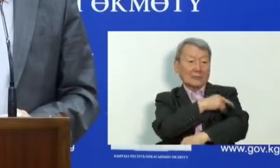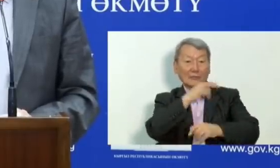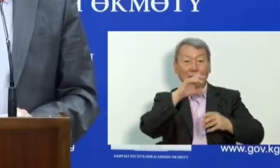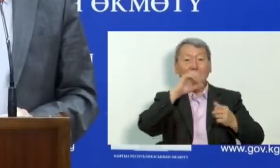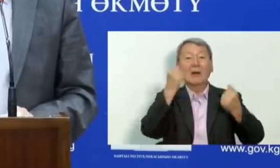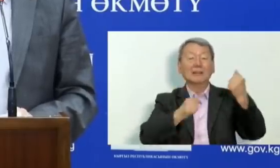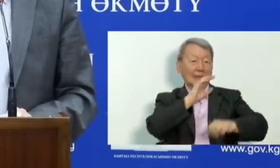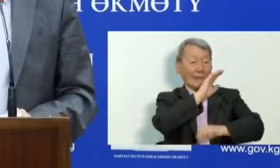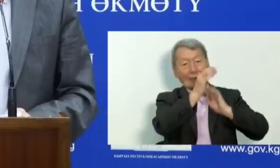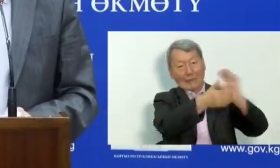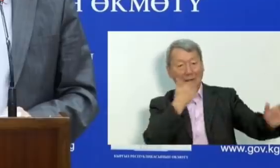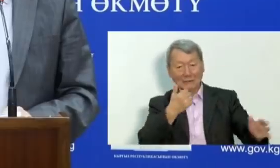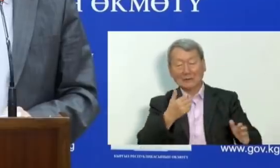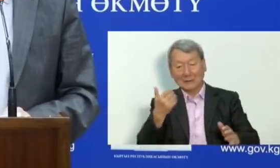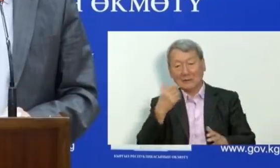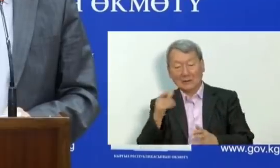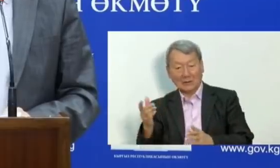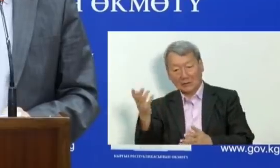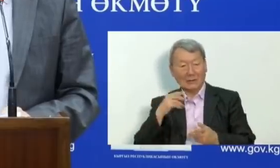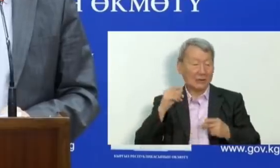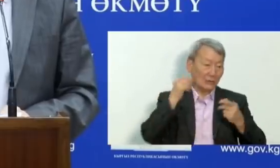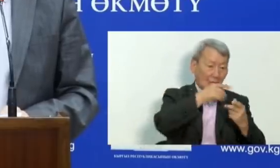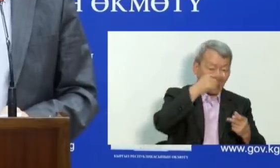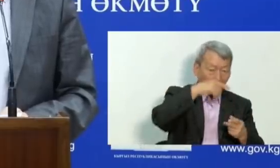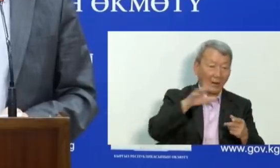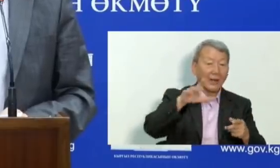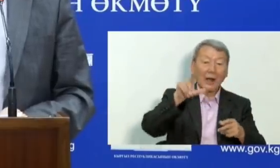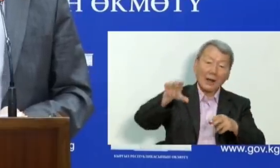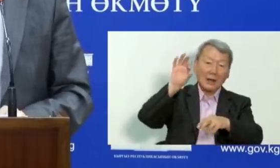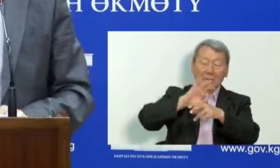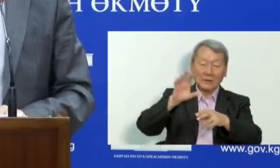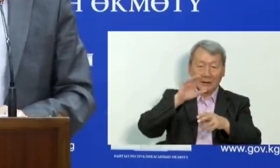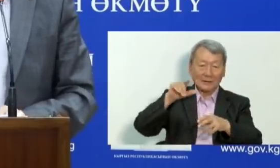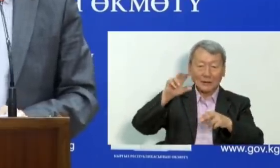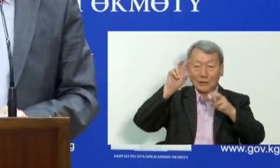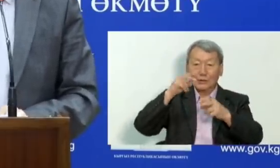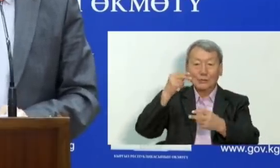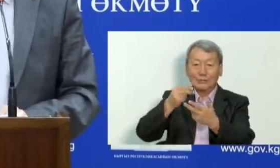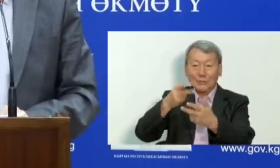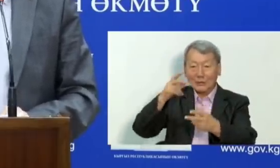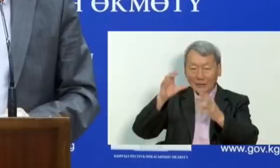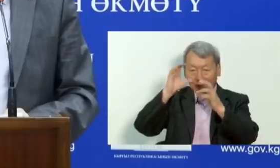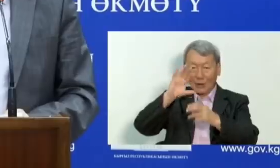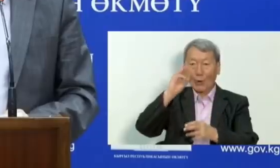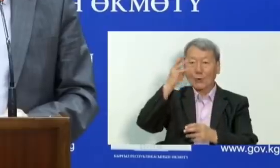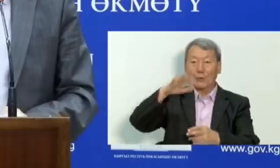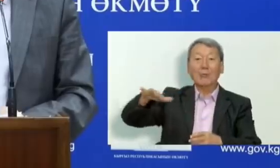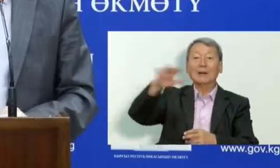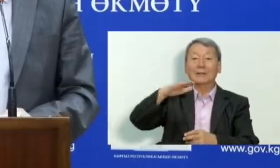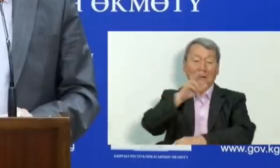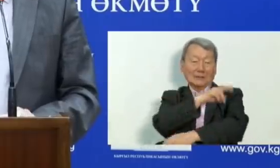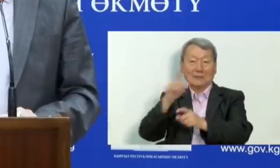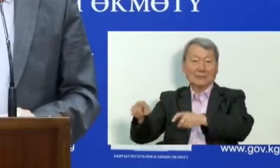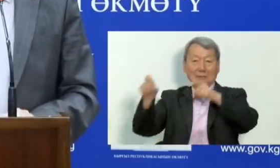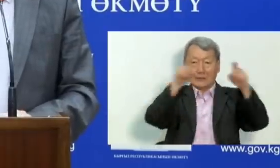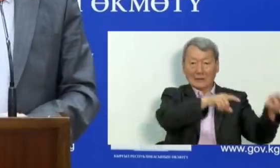чакырып, ошол жерге кайрылганда ушул ковид болуп калбасын деп баягы подозрение калтырып, Ош областтык больницага